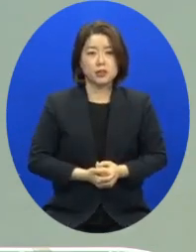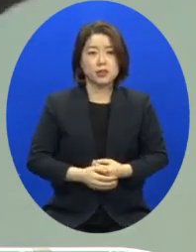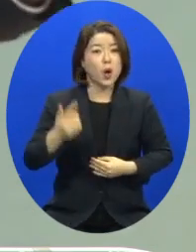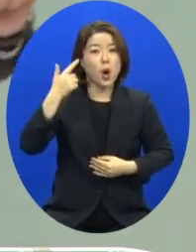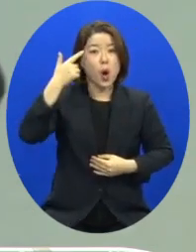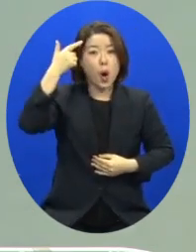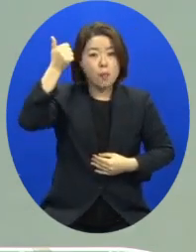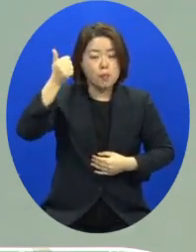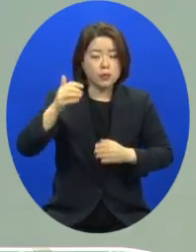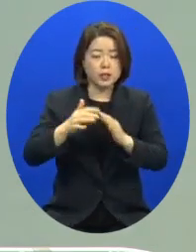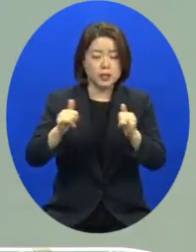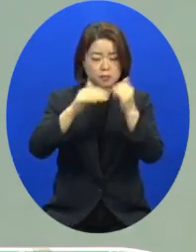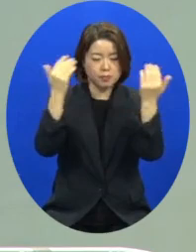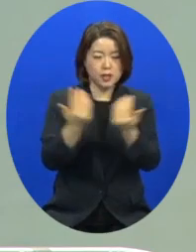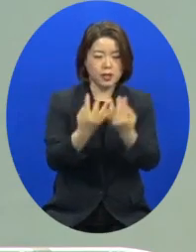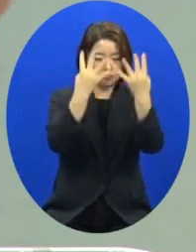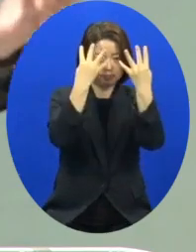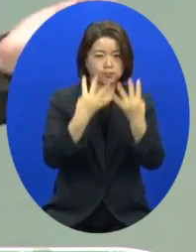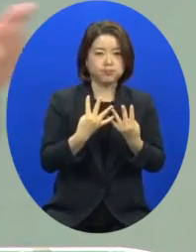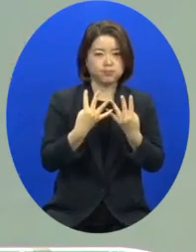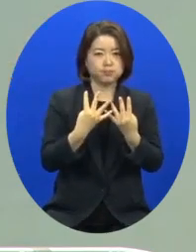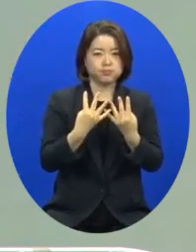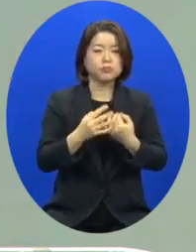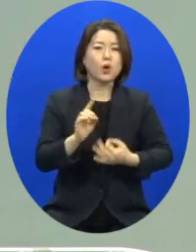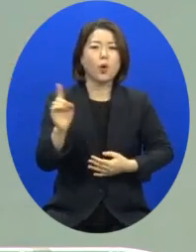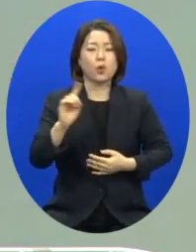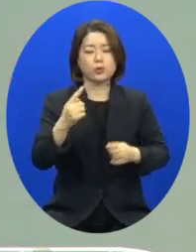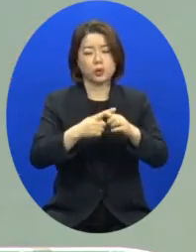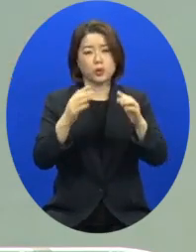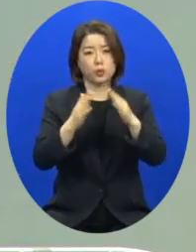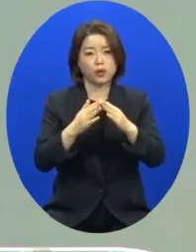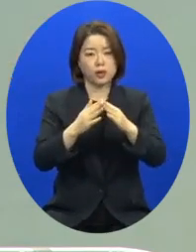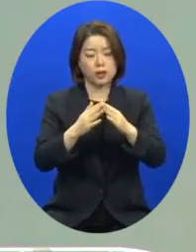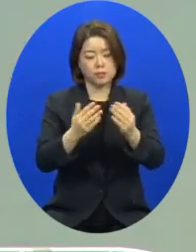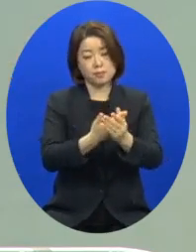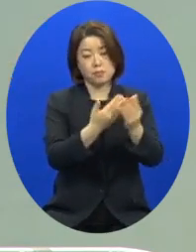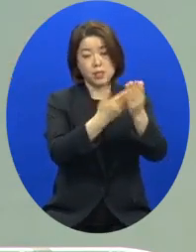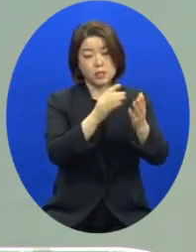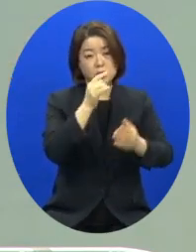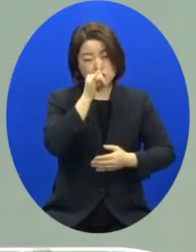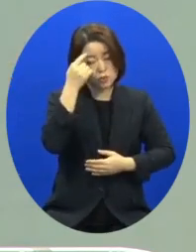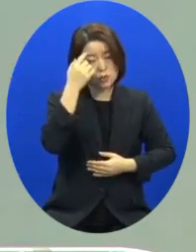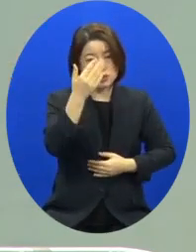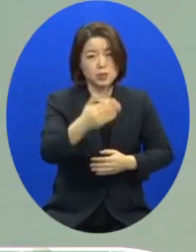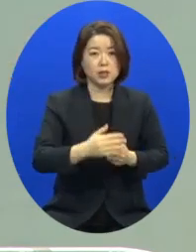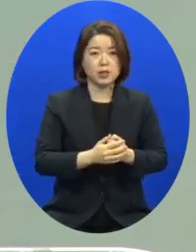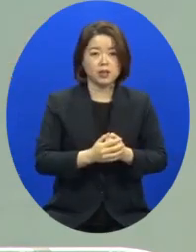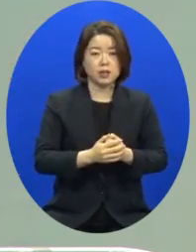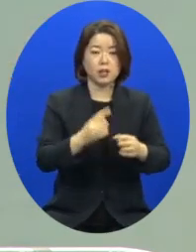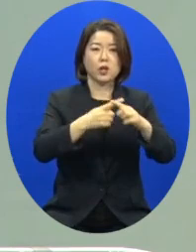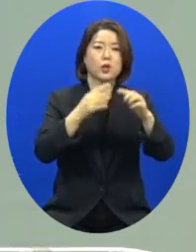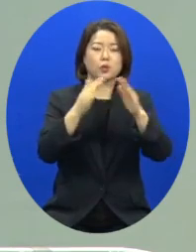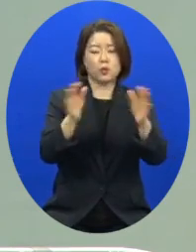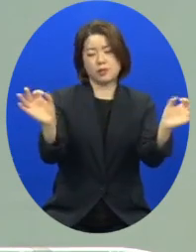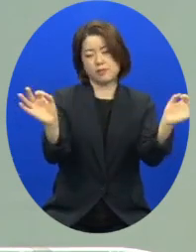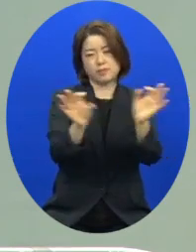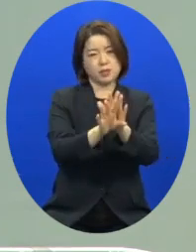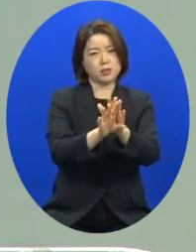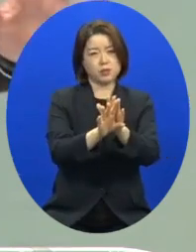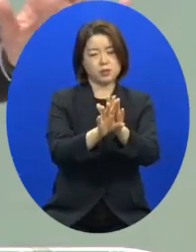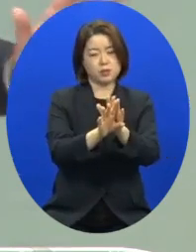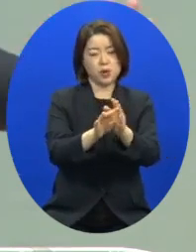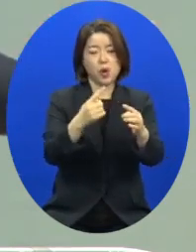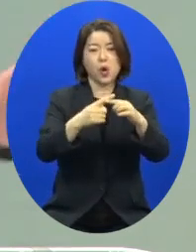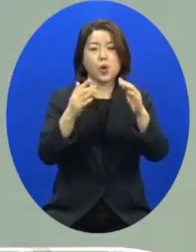목사님들은 다 감옥에 갇혔어요. 어떻게 교회가 설 수 있었어요? 다 교회는 없어지고 교인도